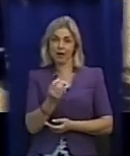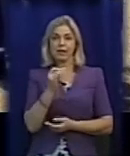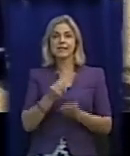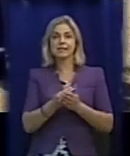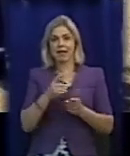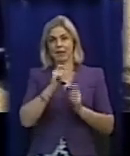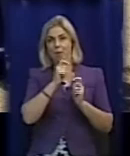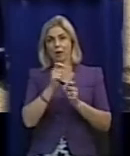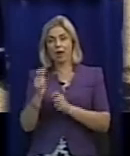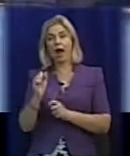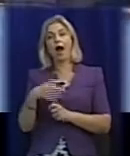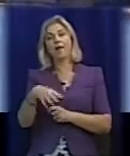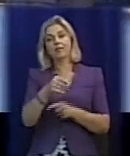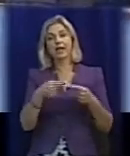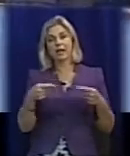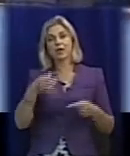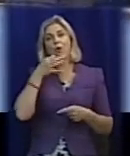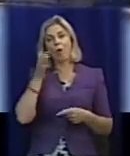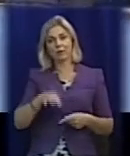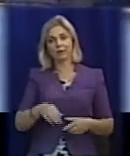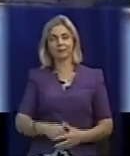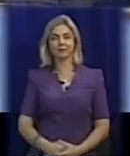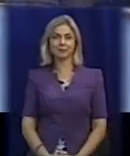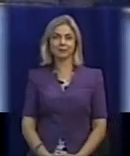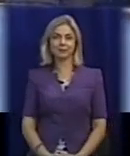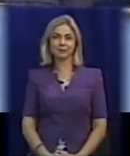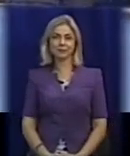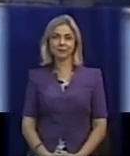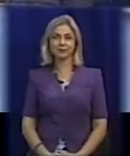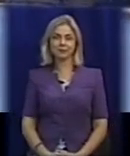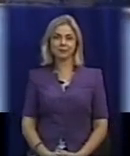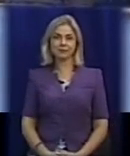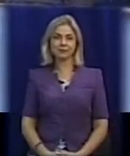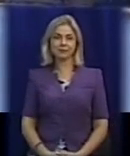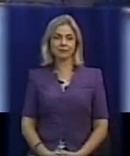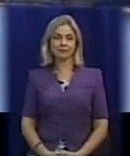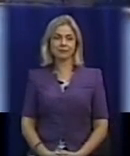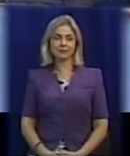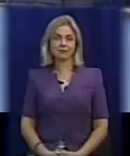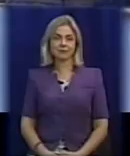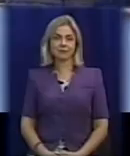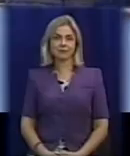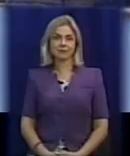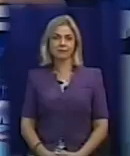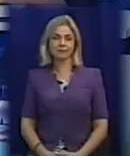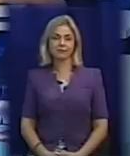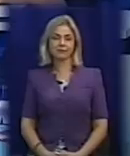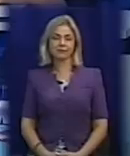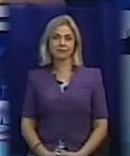цінні подарунки, а всі інші – досвід. Олександр Гордієнко, Олександр Пан, телевізійні новини Миколаївщини.